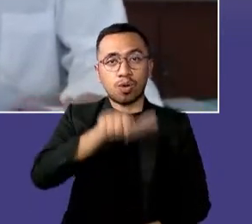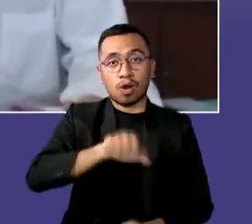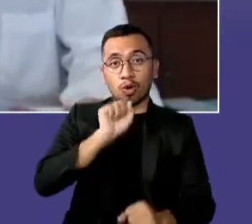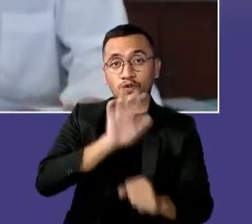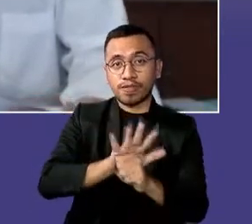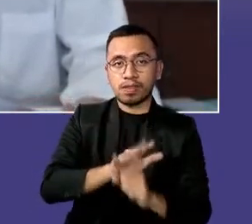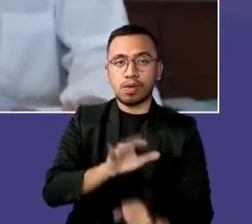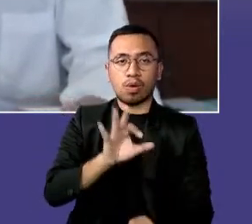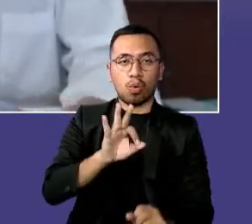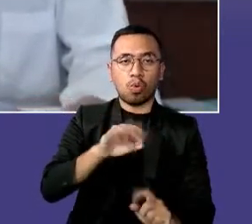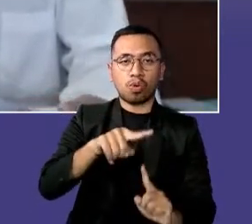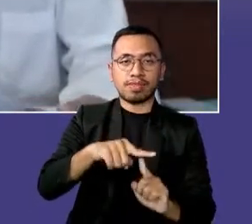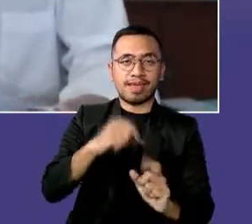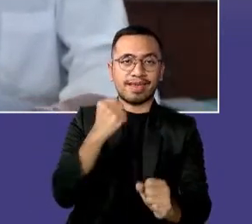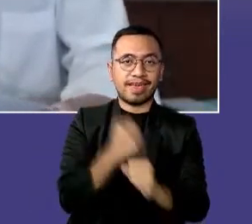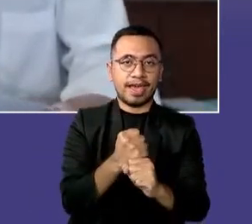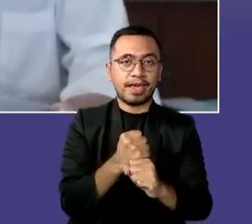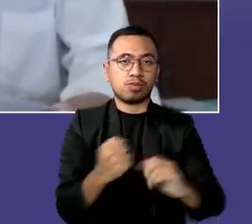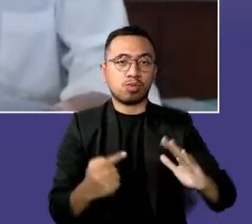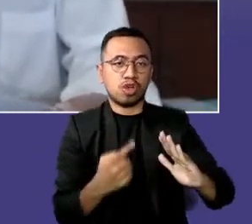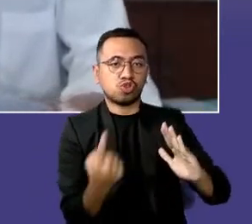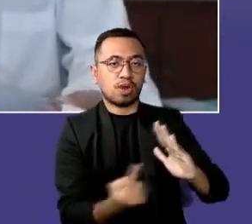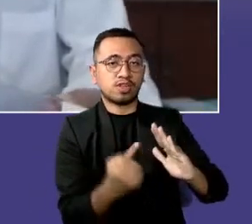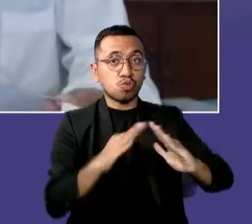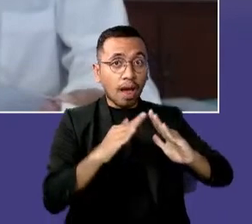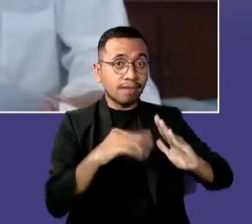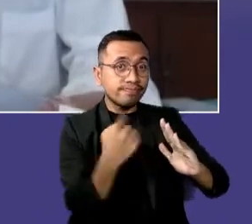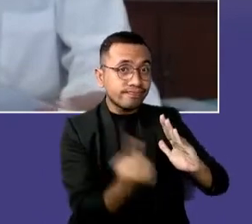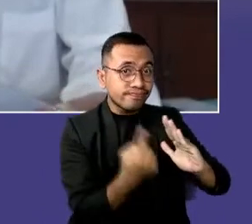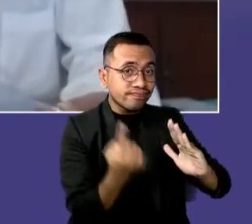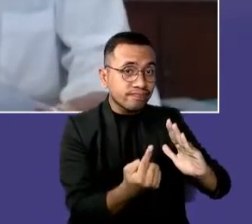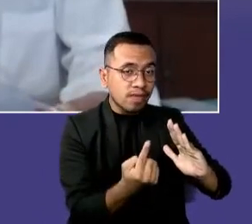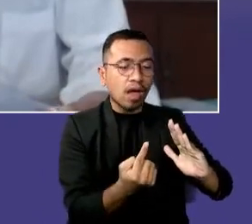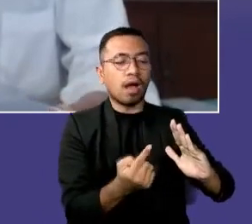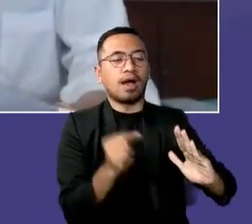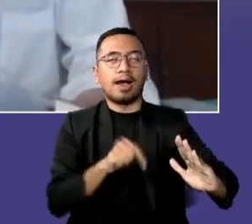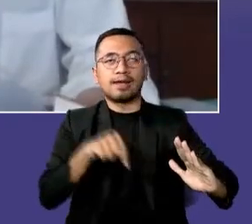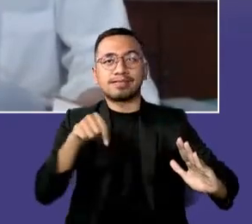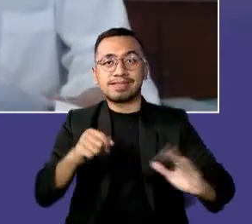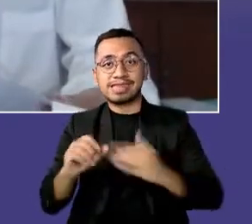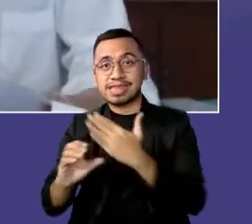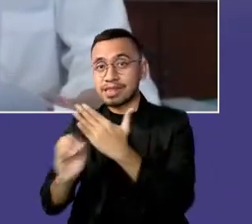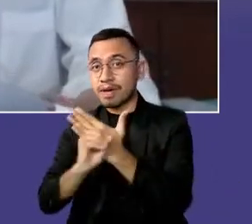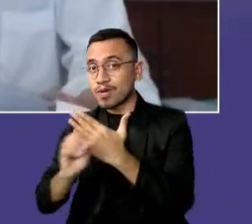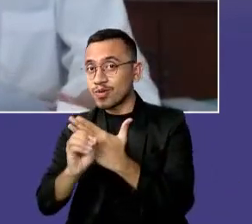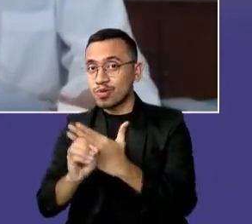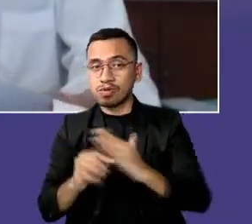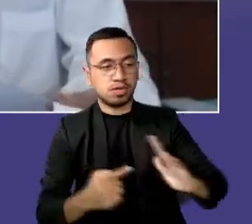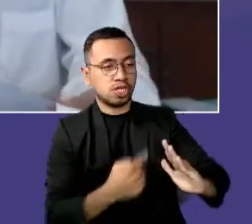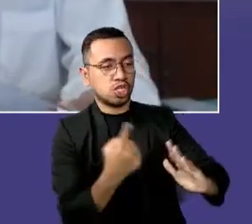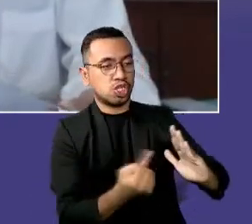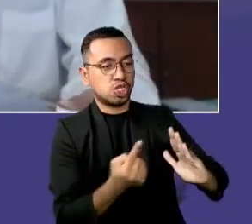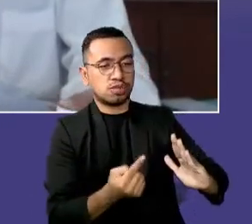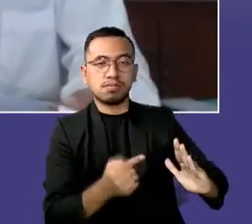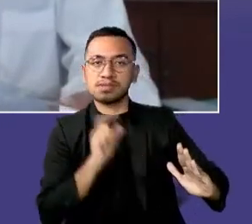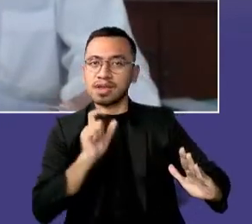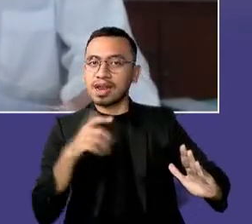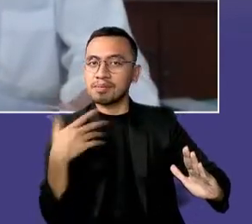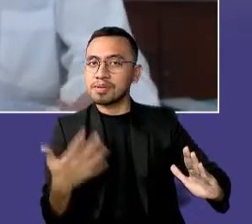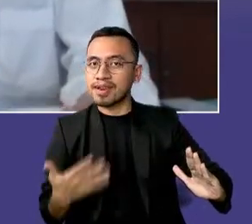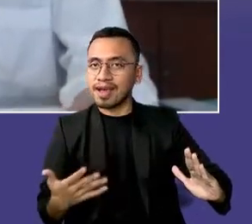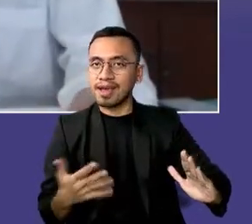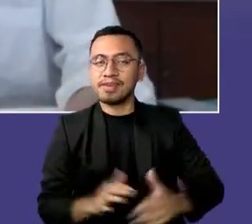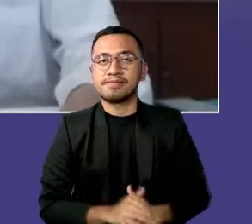gejala ringan kan memang direkomendasikan untuk isolasi Mandiri di rumah nah Bagaimana prosedur pelaksanaan isolasi Mandiri di Kabupaten Temanggung